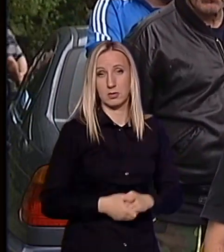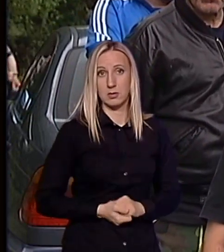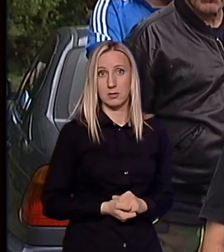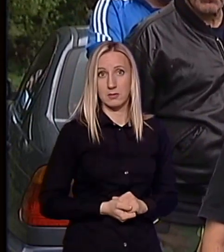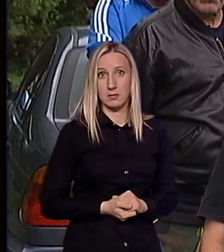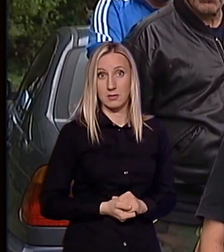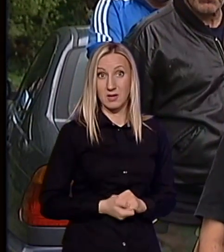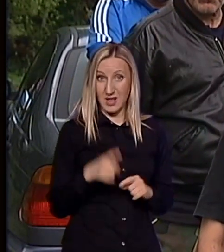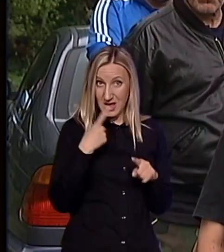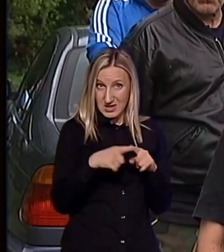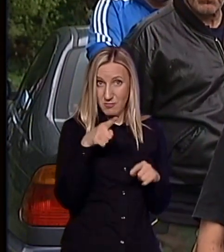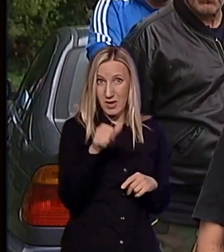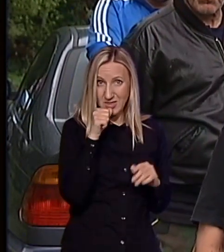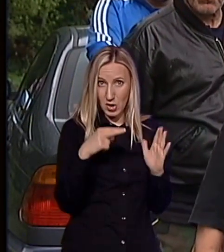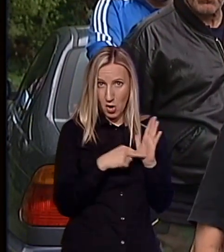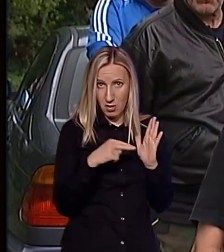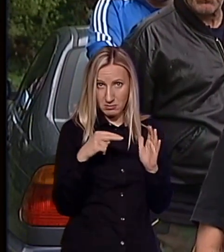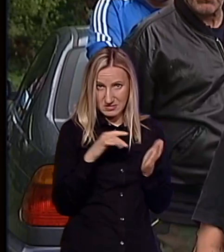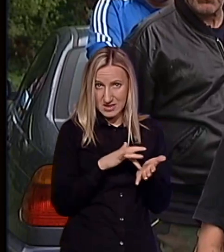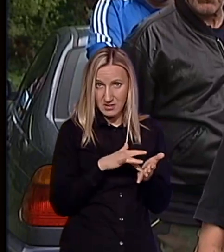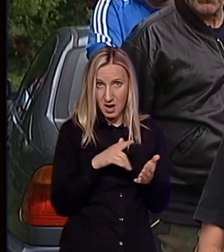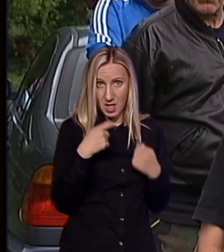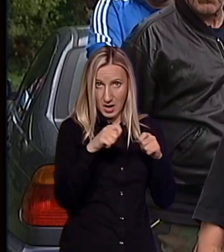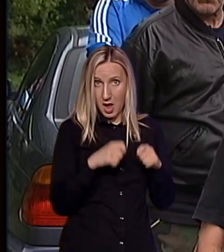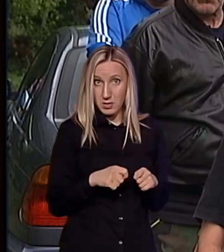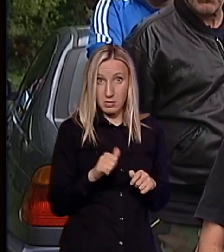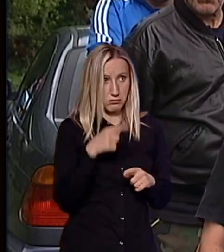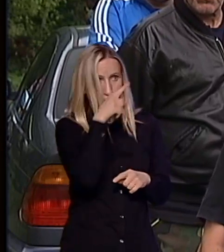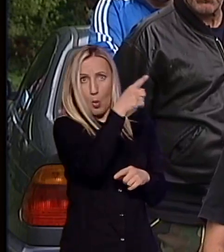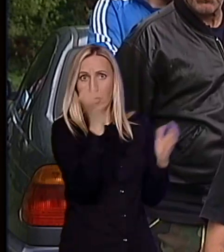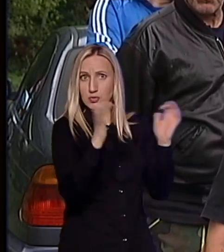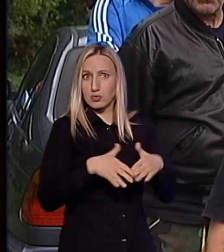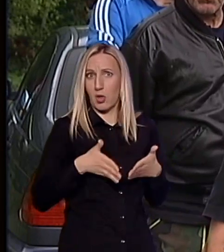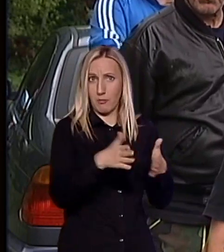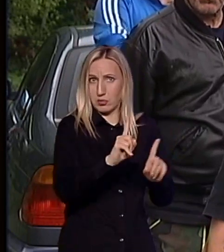Eto. I to sve zbog hidrocentrale, gradnje? Pa to su oni srušili, nisam ja.